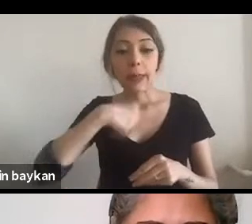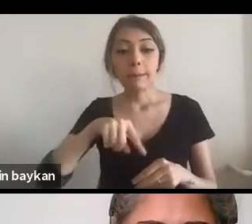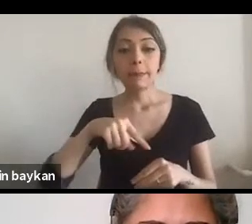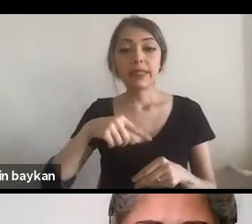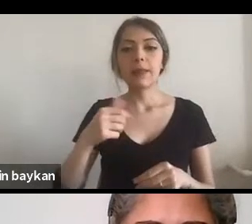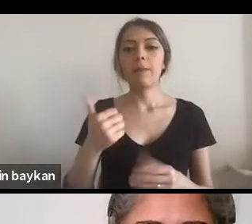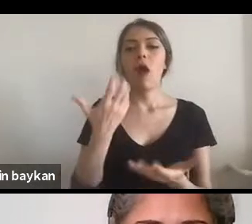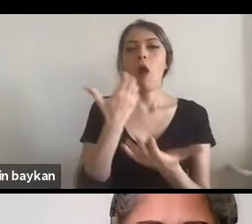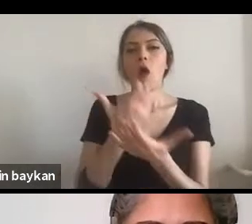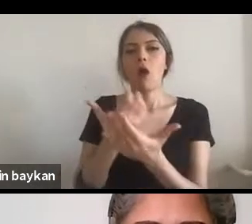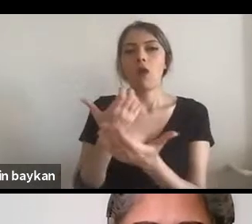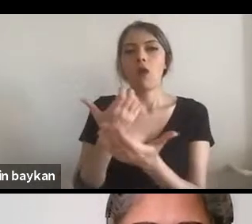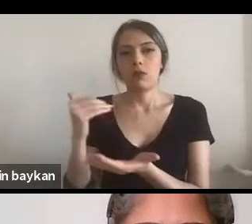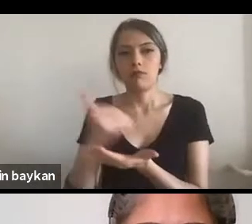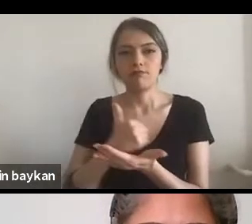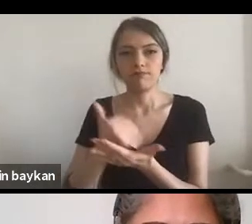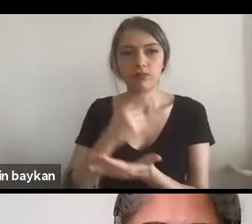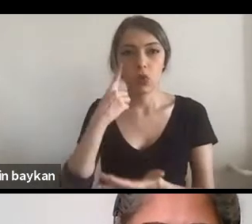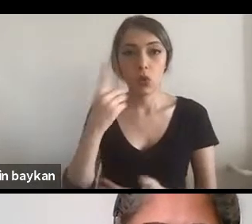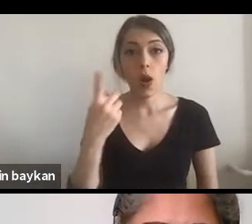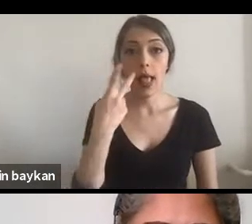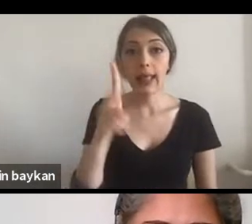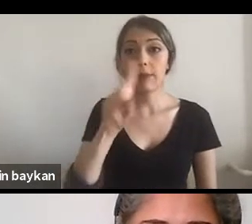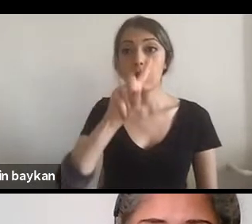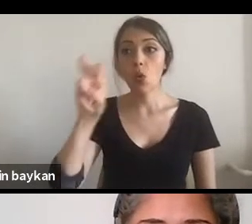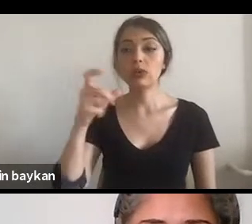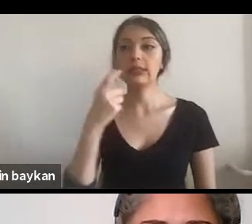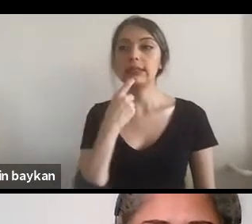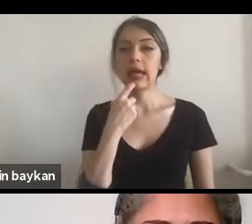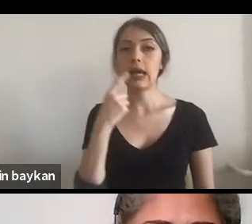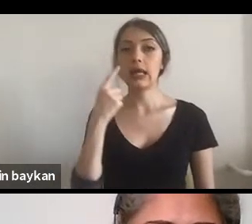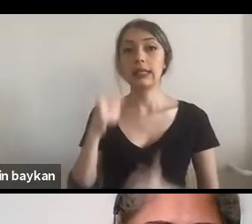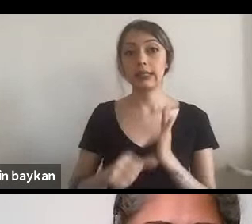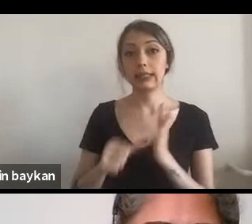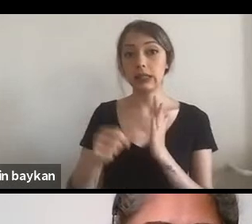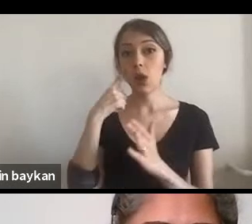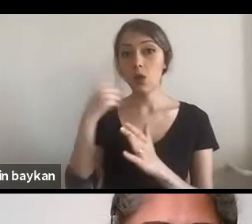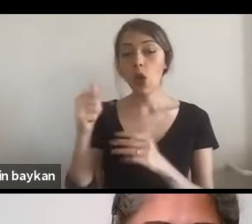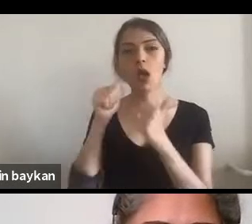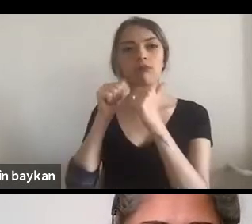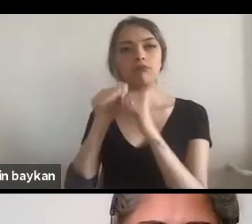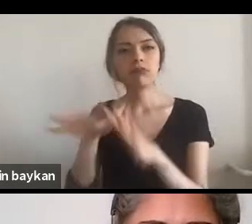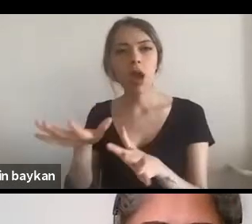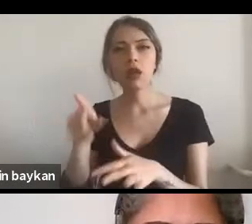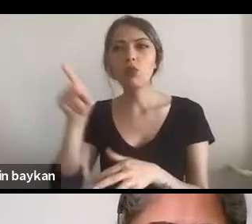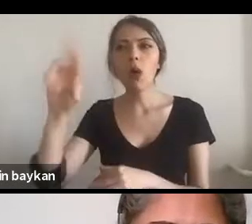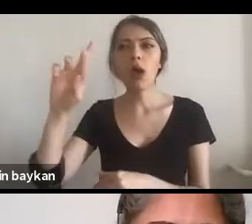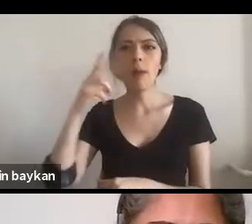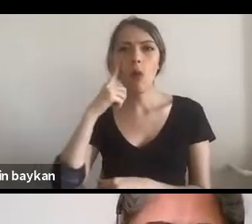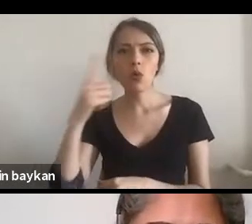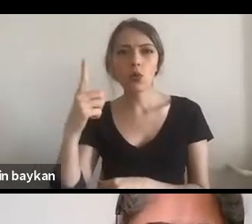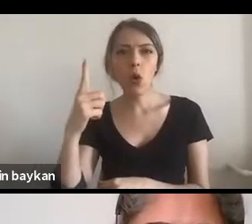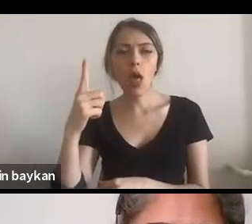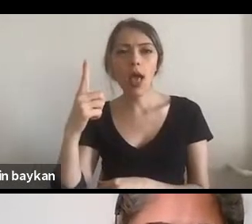verilerle 2018 yılında yayınlanan Bakanlar Kurulu raporu, Türkiye hükümetinin o zaman yayınlamış olduğu